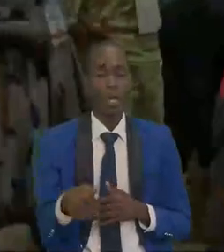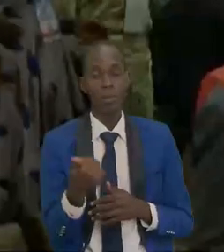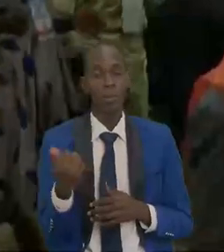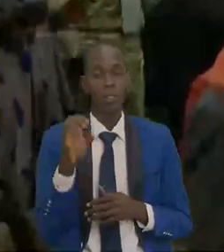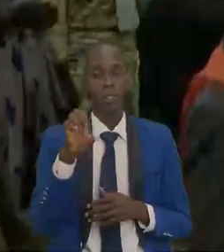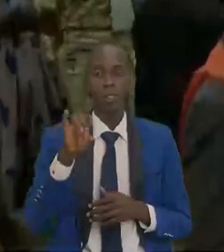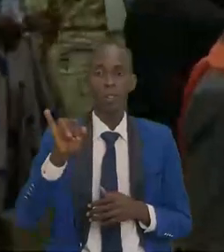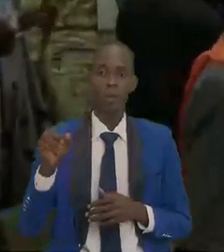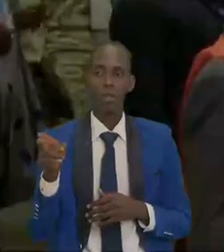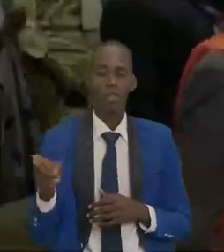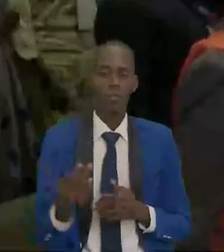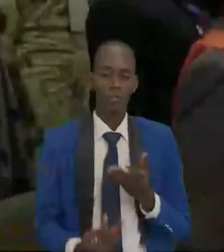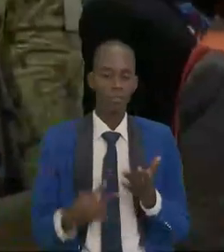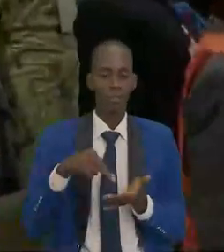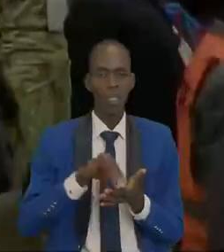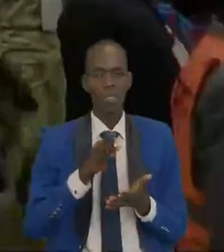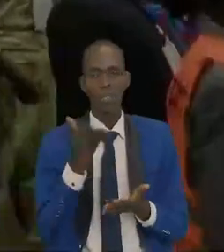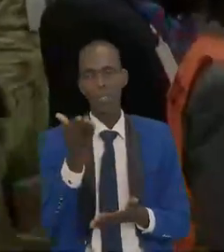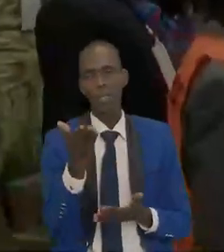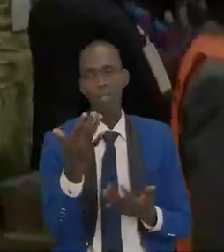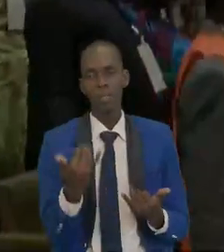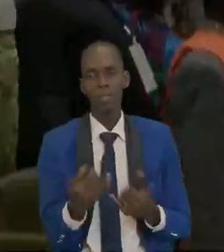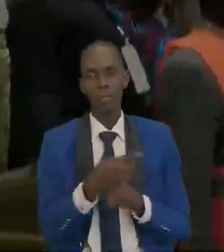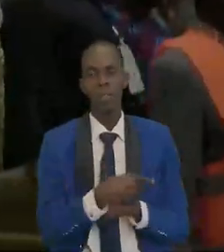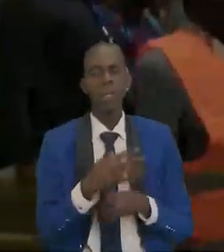nouveau Élie qui se lève aujourd'hui.